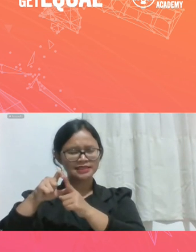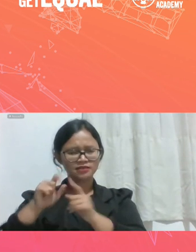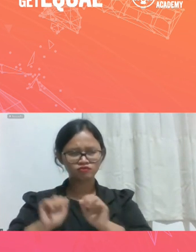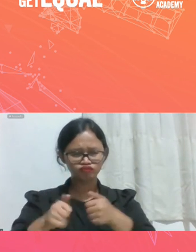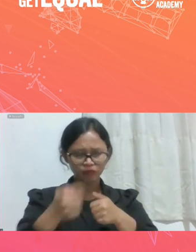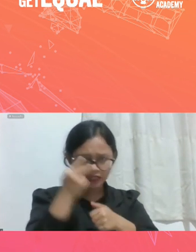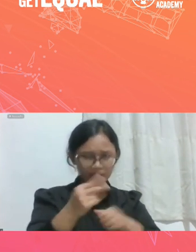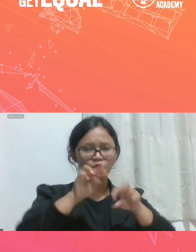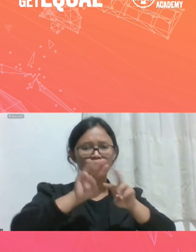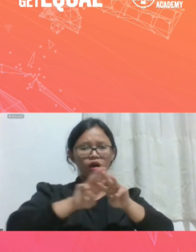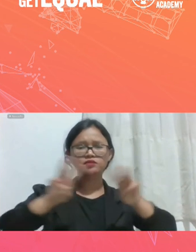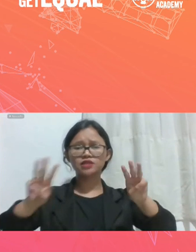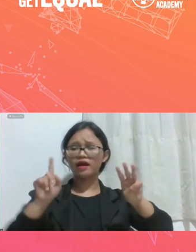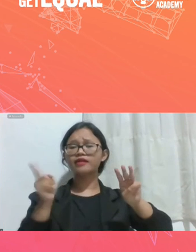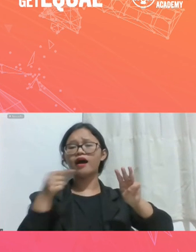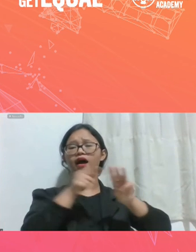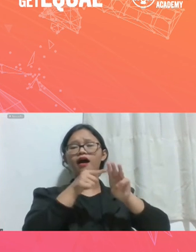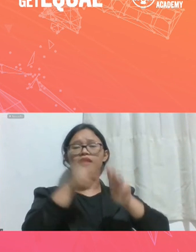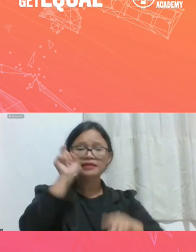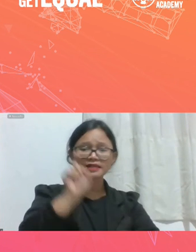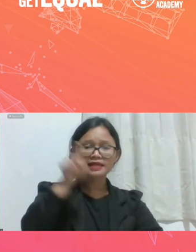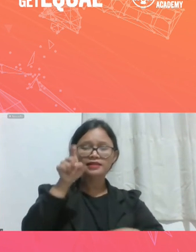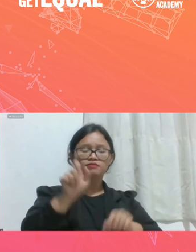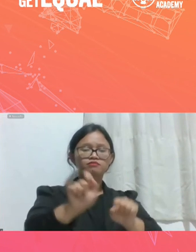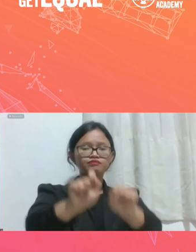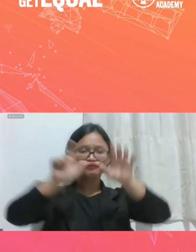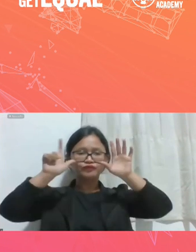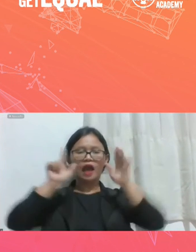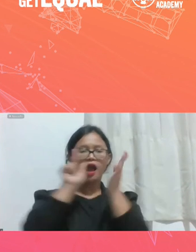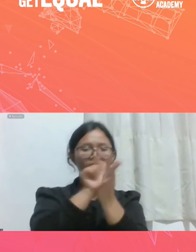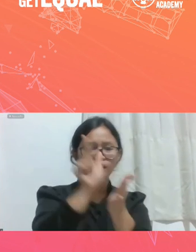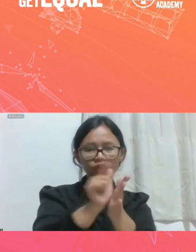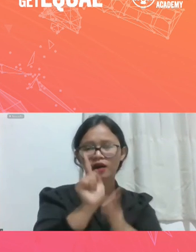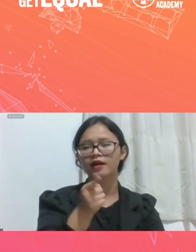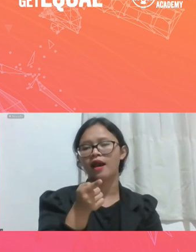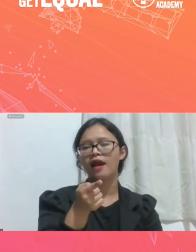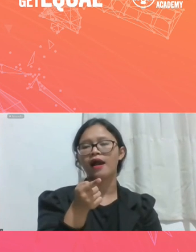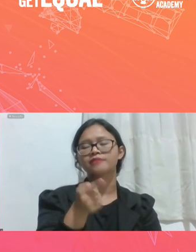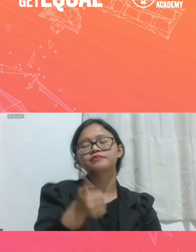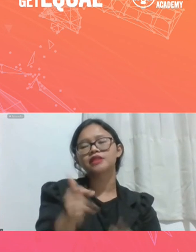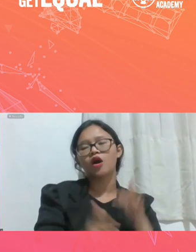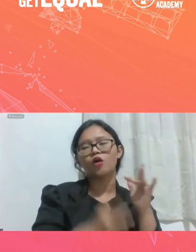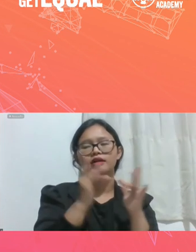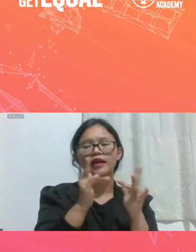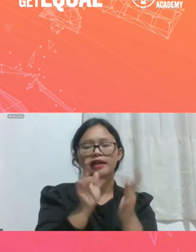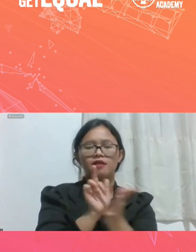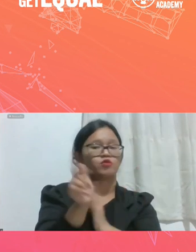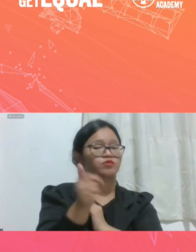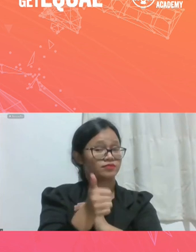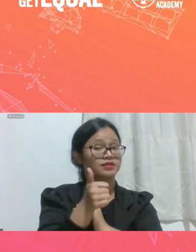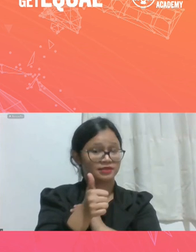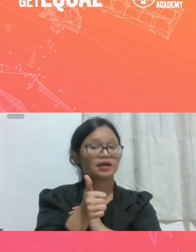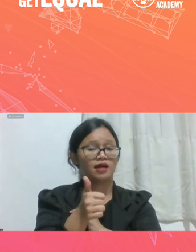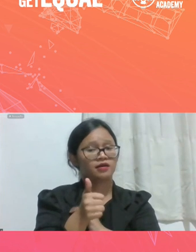Saya kira sudah disediakan untuk bagaimana melaporkan secara online. Itu juga